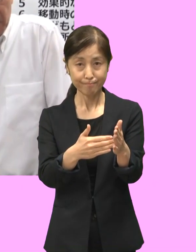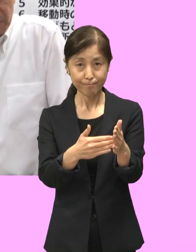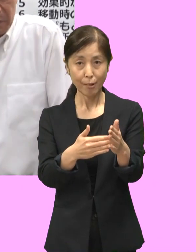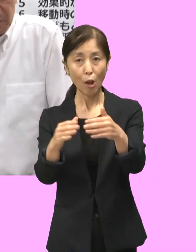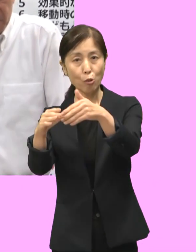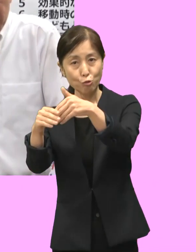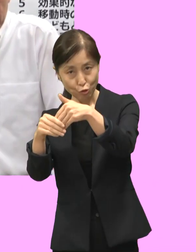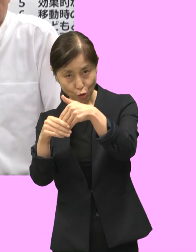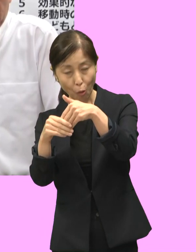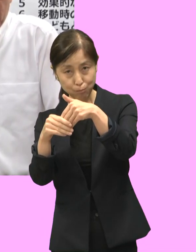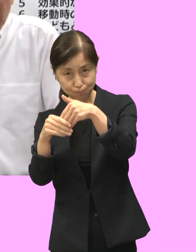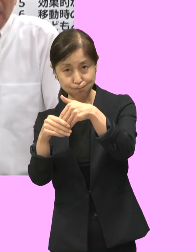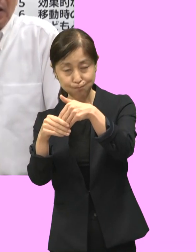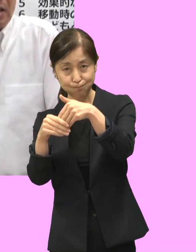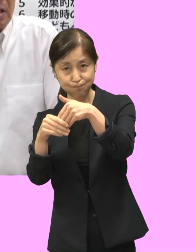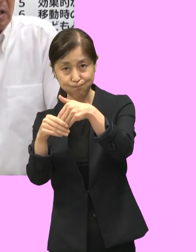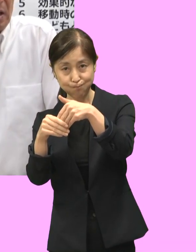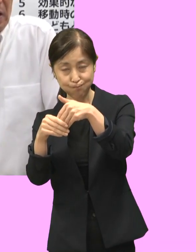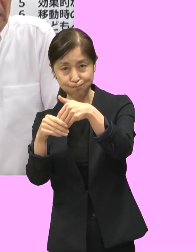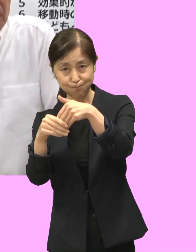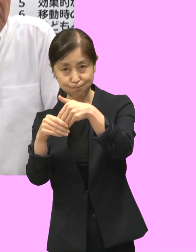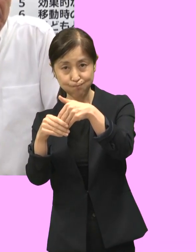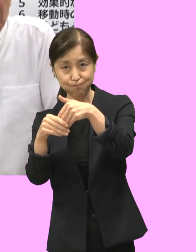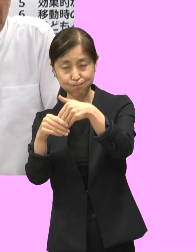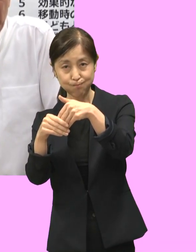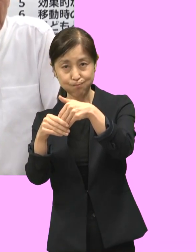給料を徐々にこうね、